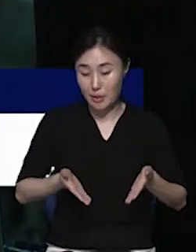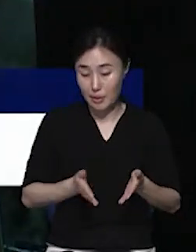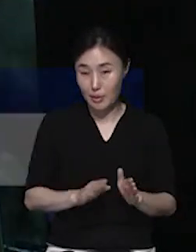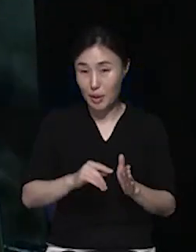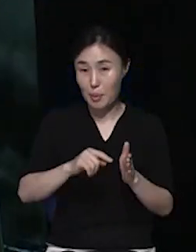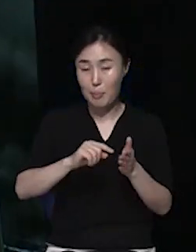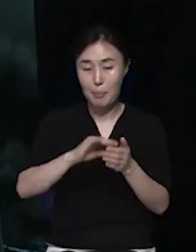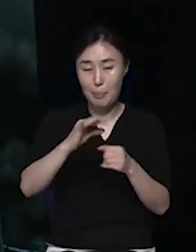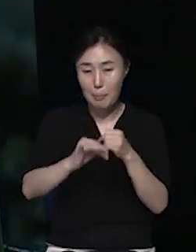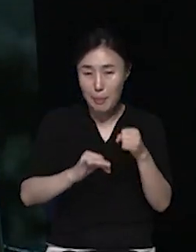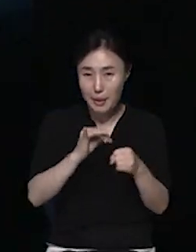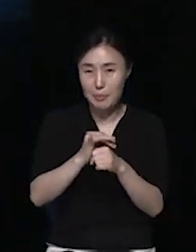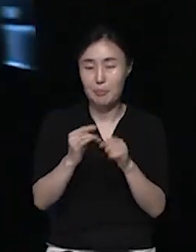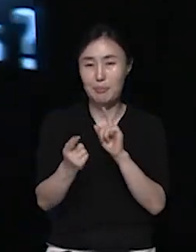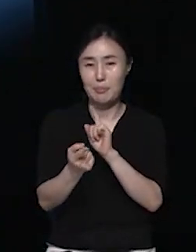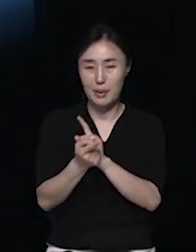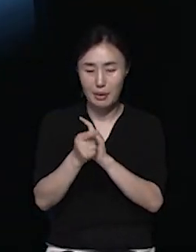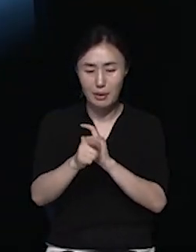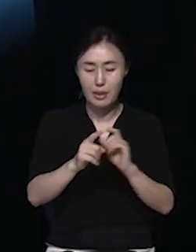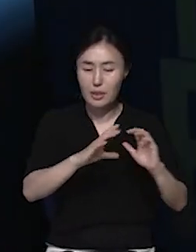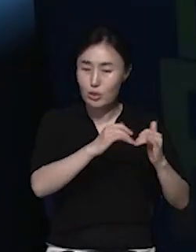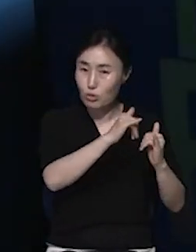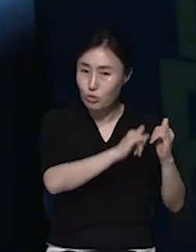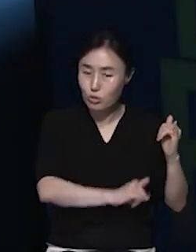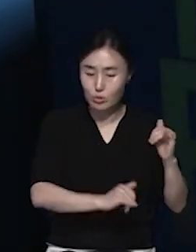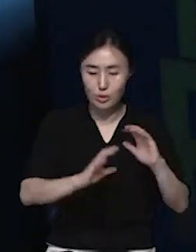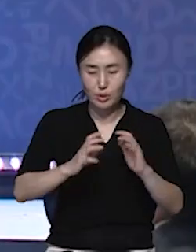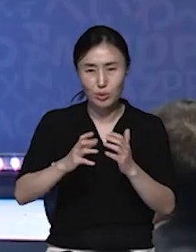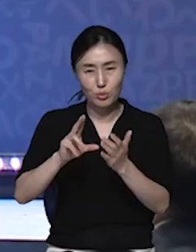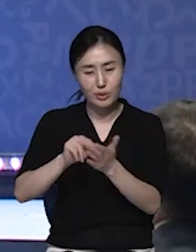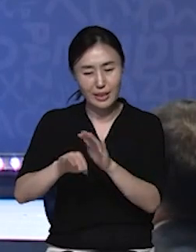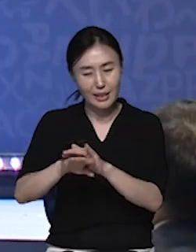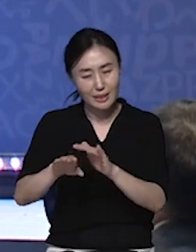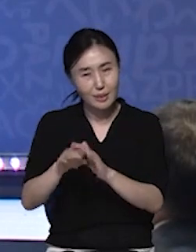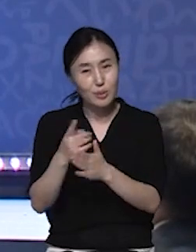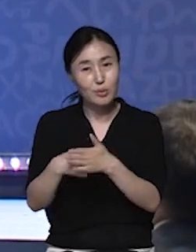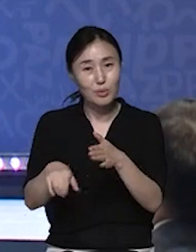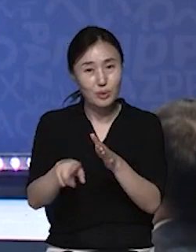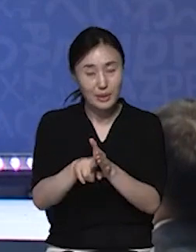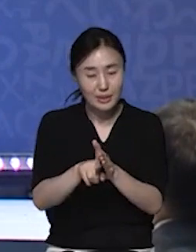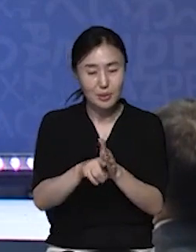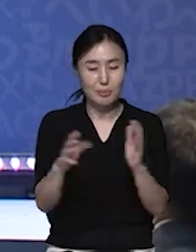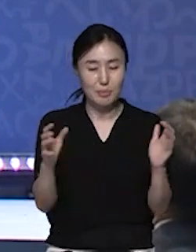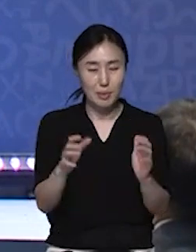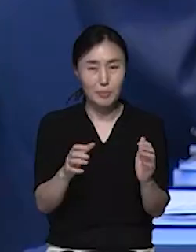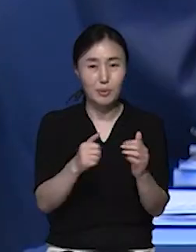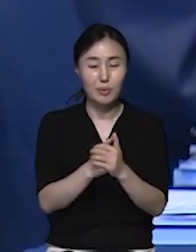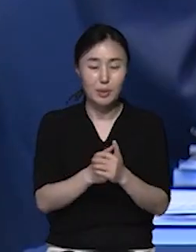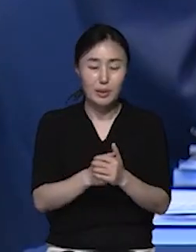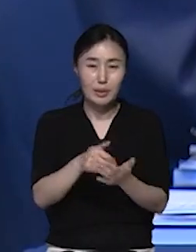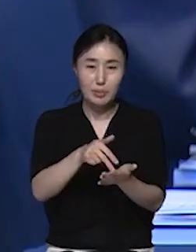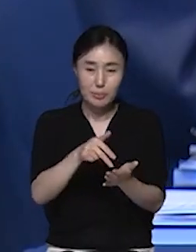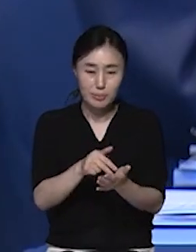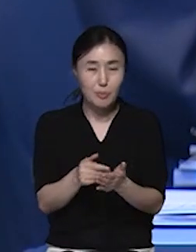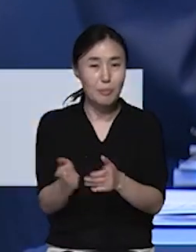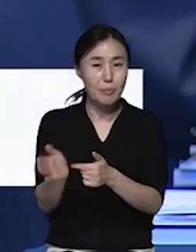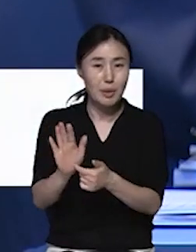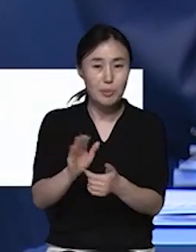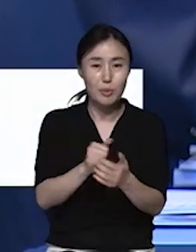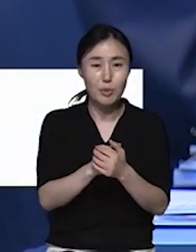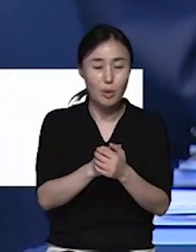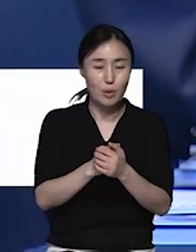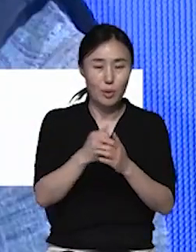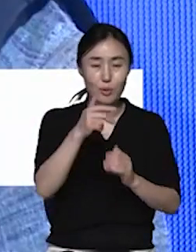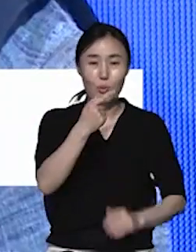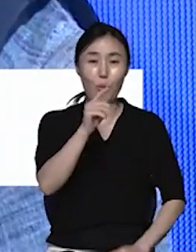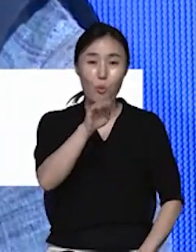이번 행사는 인류와 지구 위기 해법을 모색하는 자리였습니다. 기조 연설에 나선 2014년 노벨